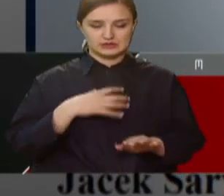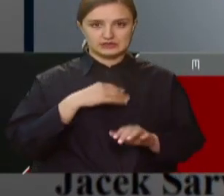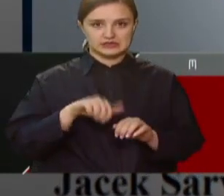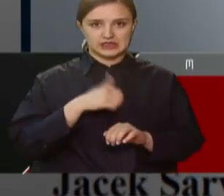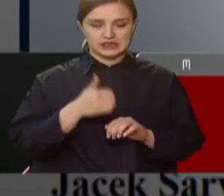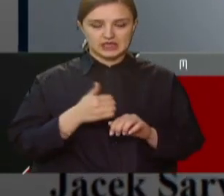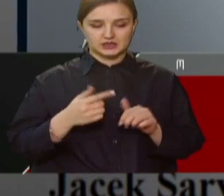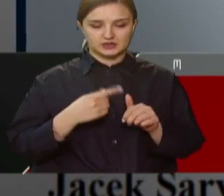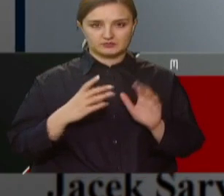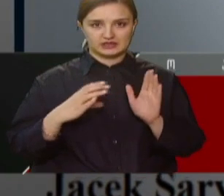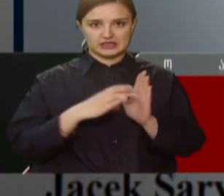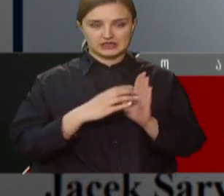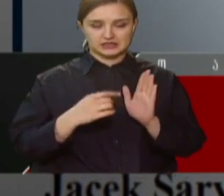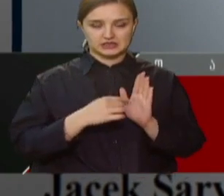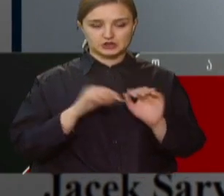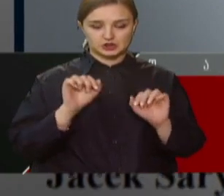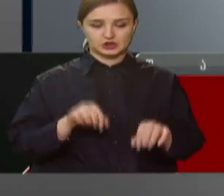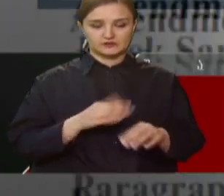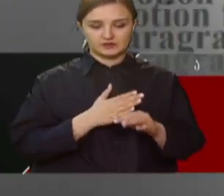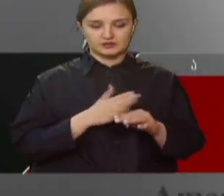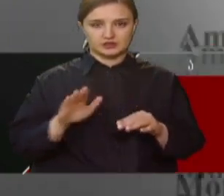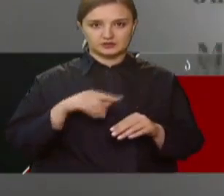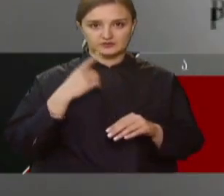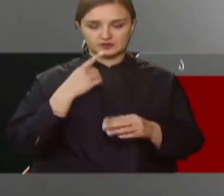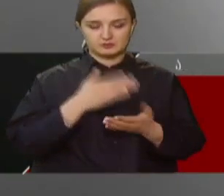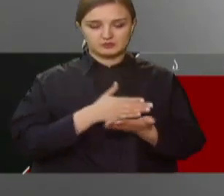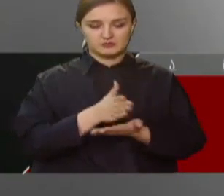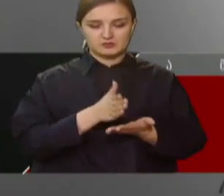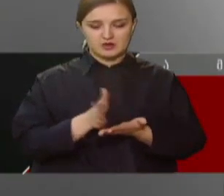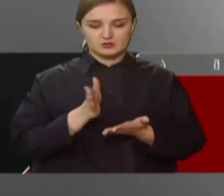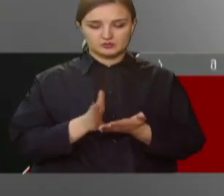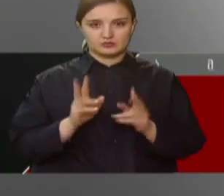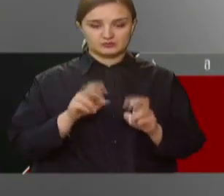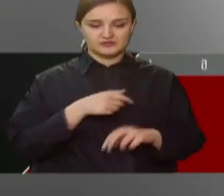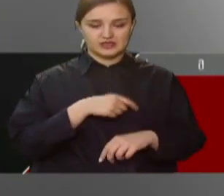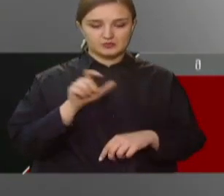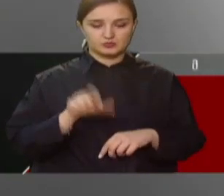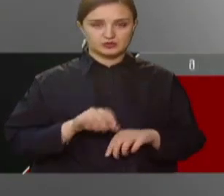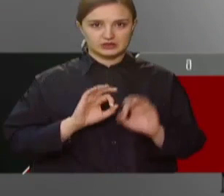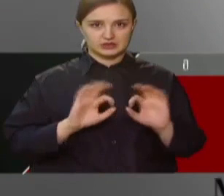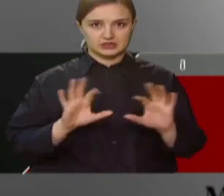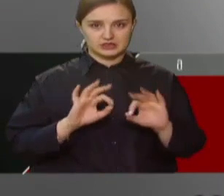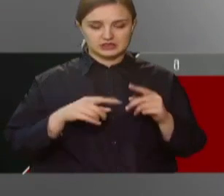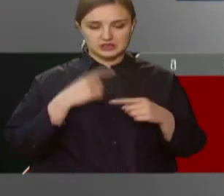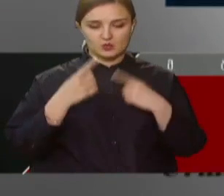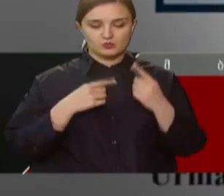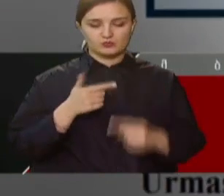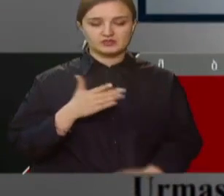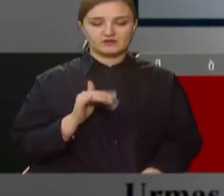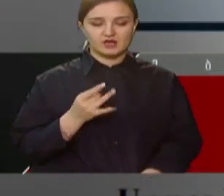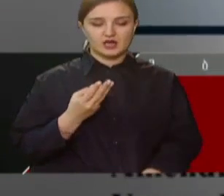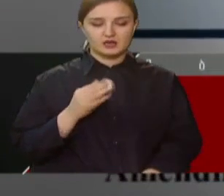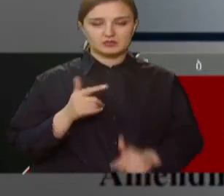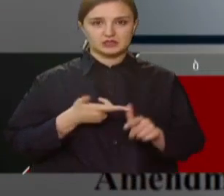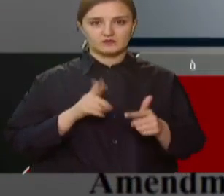și. Am hriu, șocuzile a cam uhat, რამოდენმე მიმართულება, მაგალითად რამოდენმე დეპუტატი საუბრობს იმაზე, რომ ნიკა გვარამიას სახელი გვარი